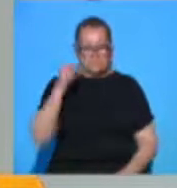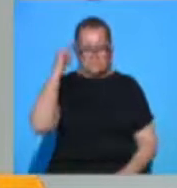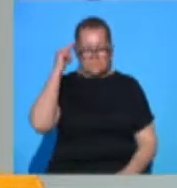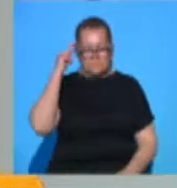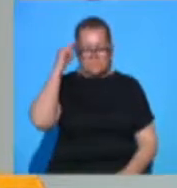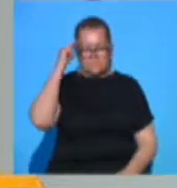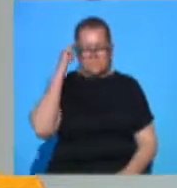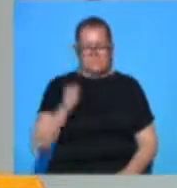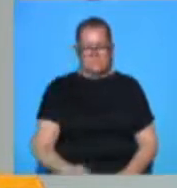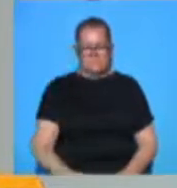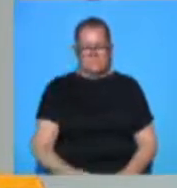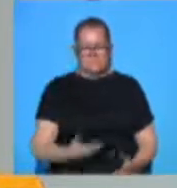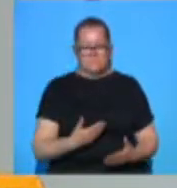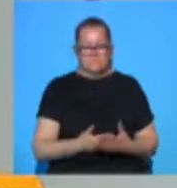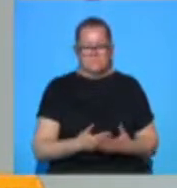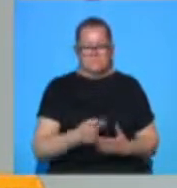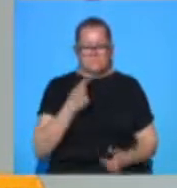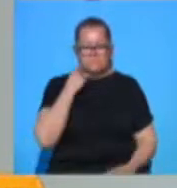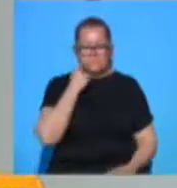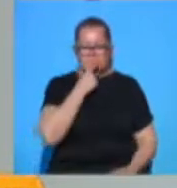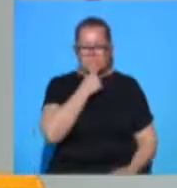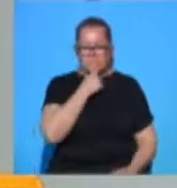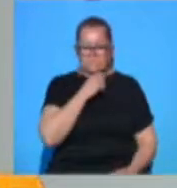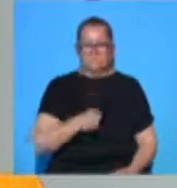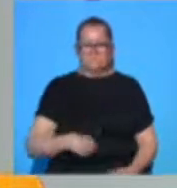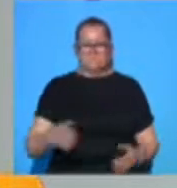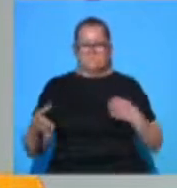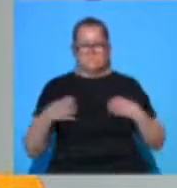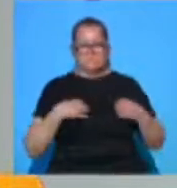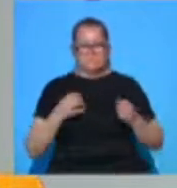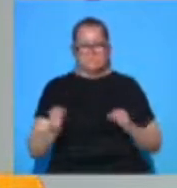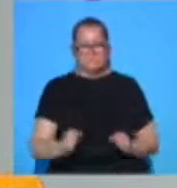că facem un experiment de teatru, ceea ce este și esența